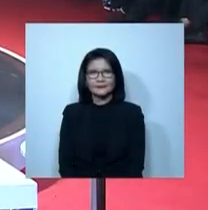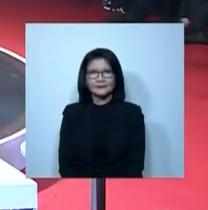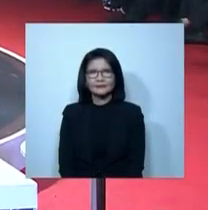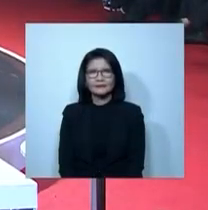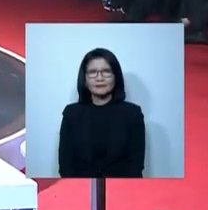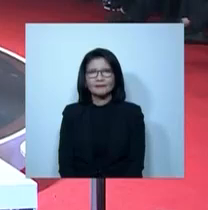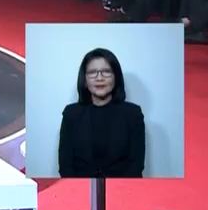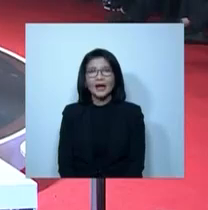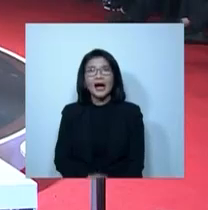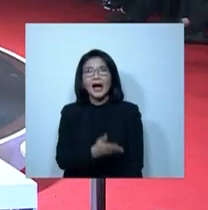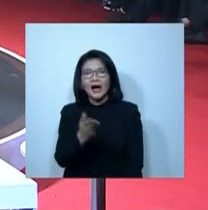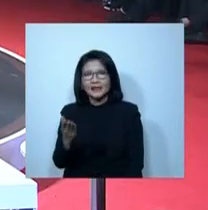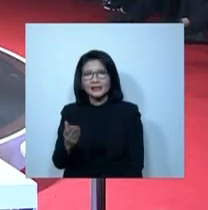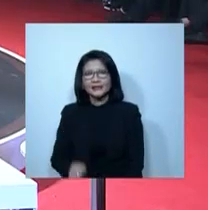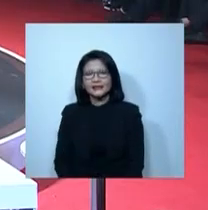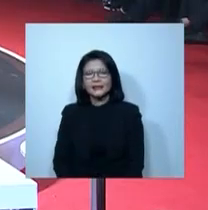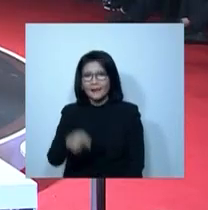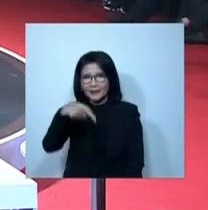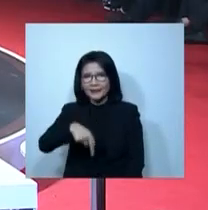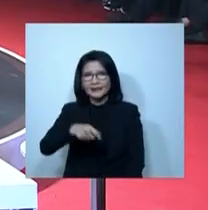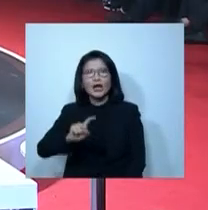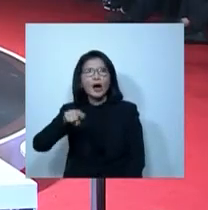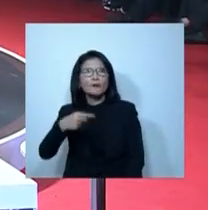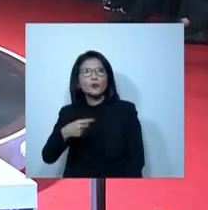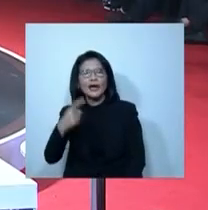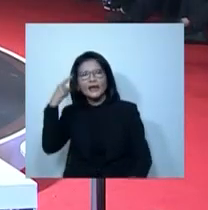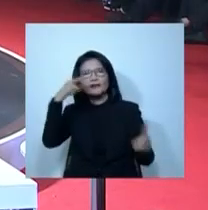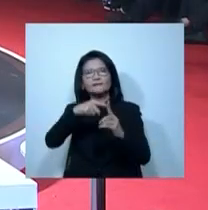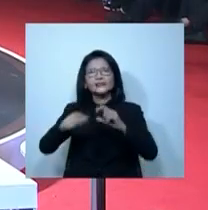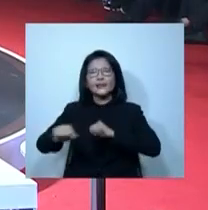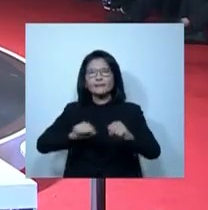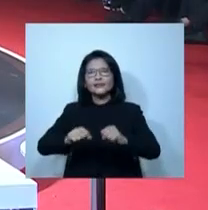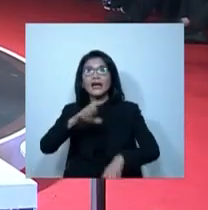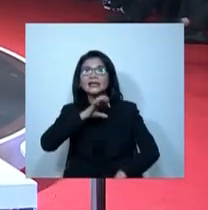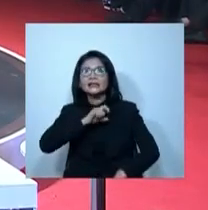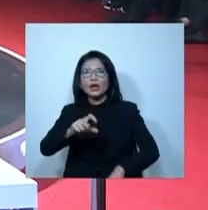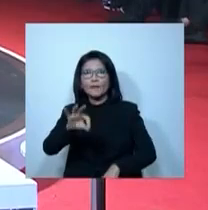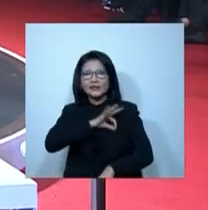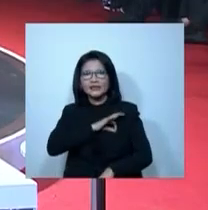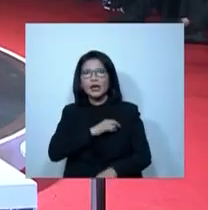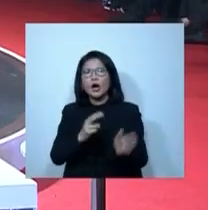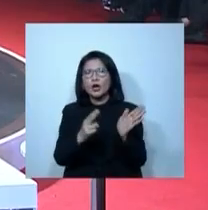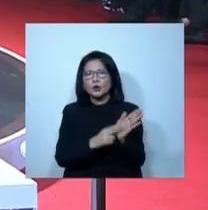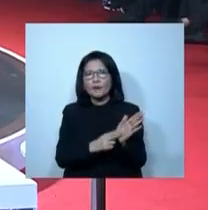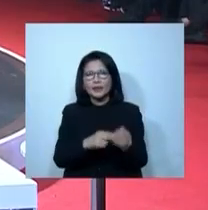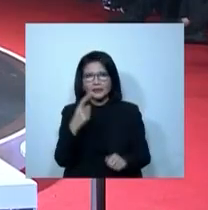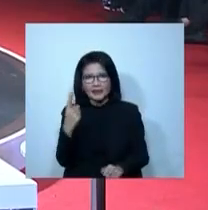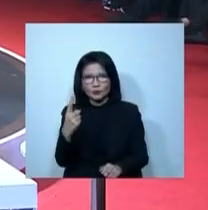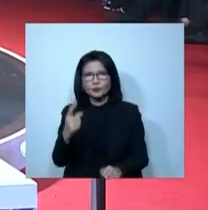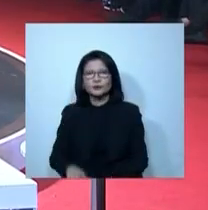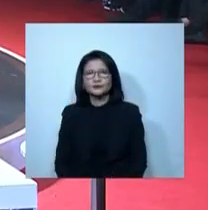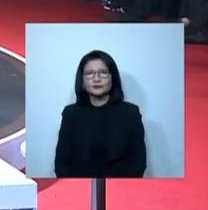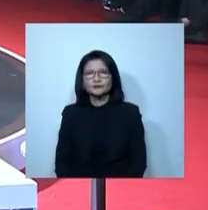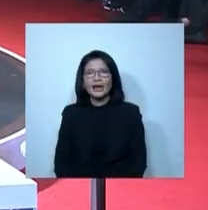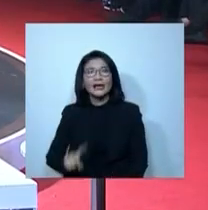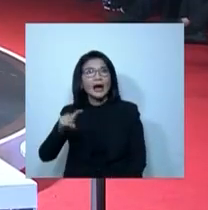gagasan-gagasan dalam menyelesaikan persoalan bangsa oleh dari setiap capres, tapi juga saya kira tidak bisa kita pungkiri ini juga menjadi ajang untuk mereka